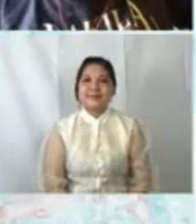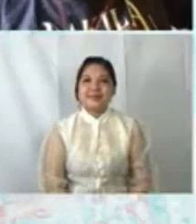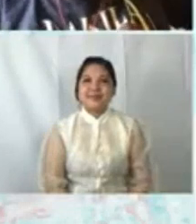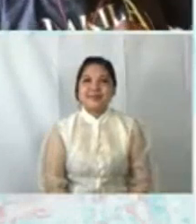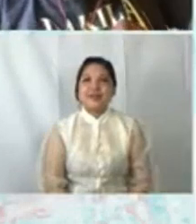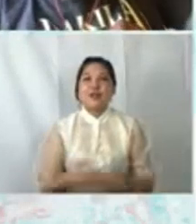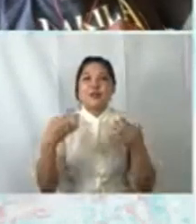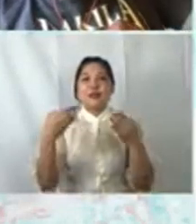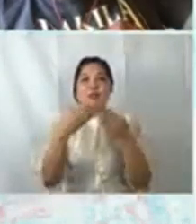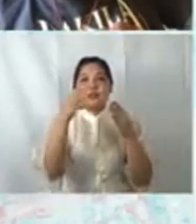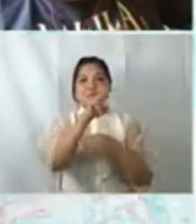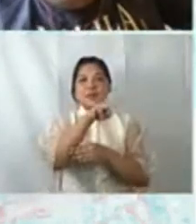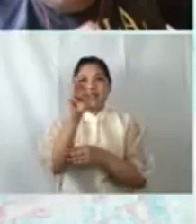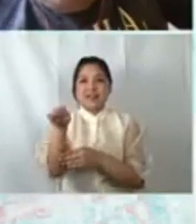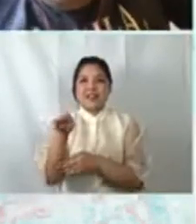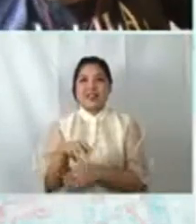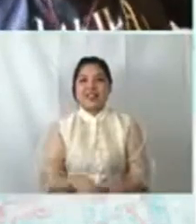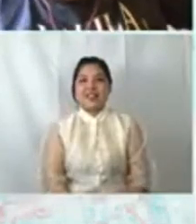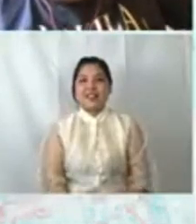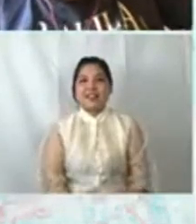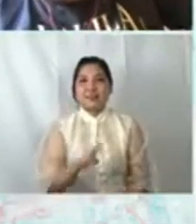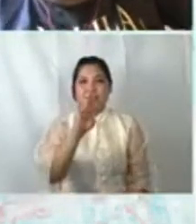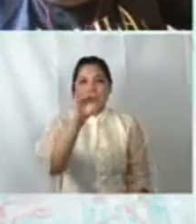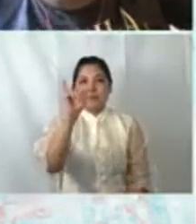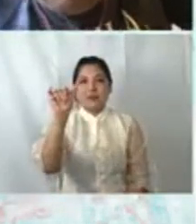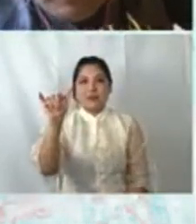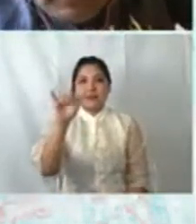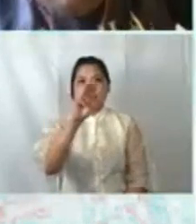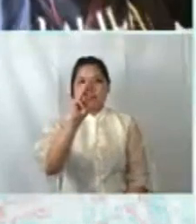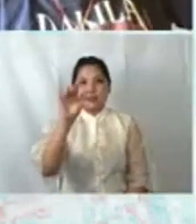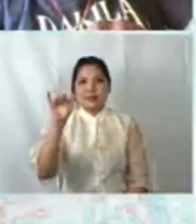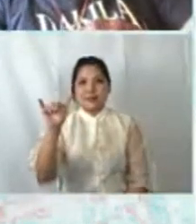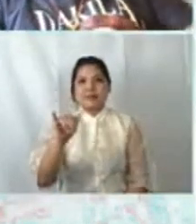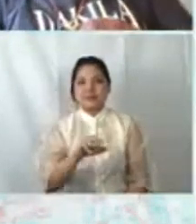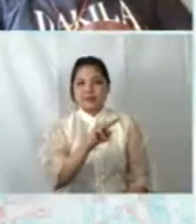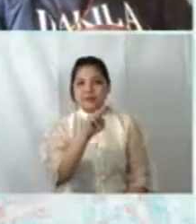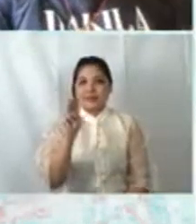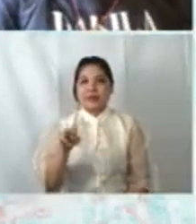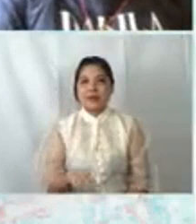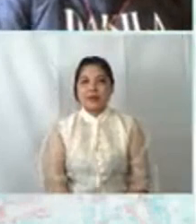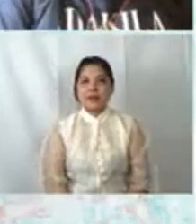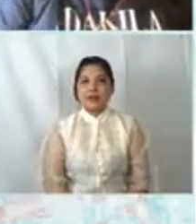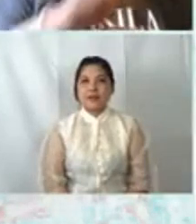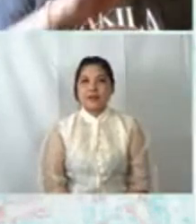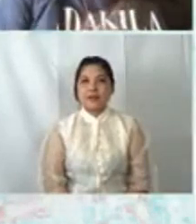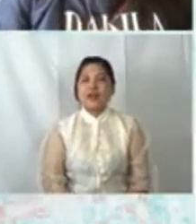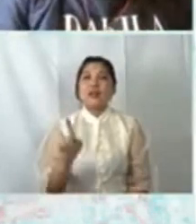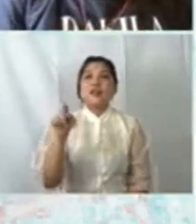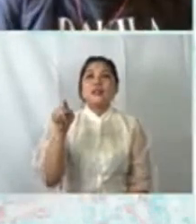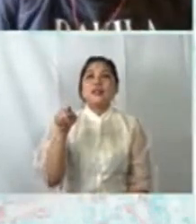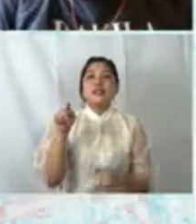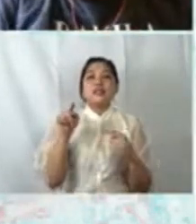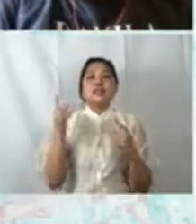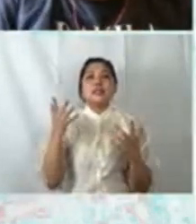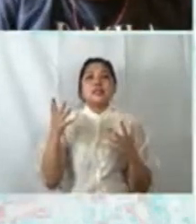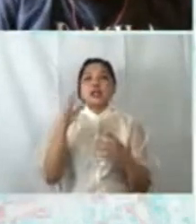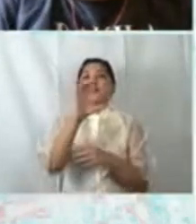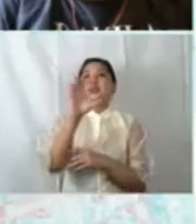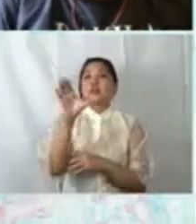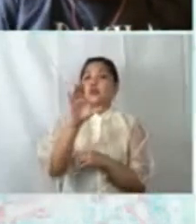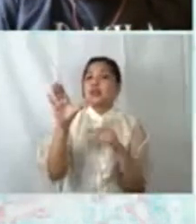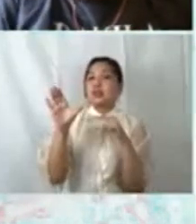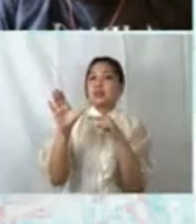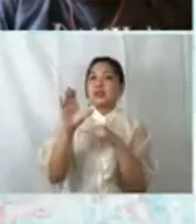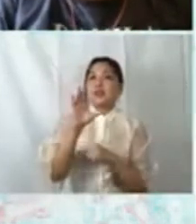Battle of Manila Bay. Yan. Battle of Manila Bay. Okay. Nandun yan sa, ano yan, sa Cavite yan, sa